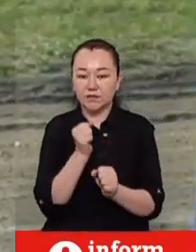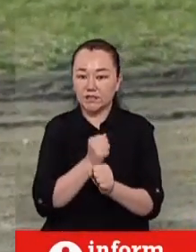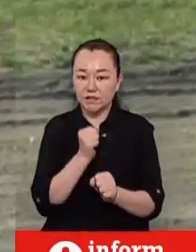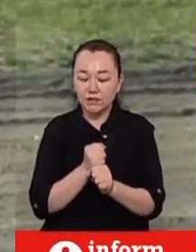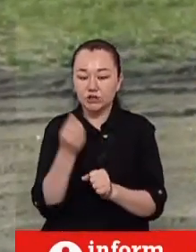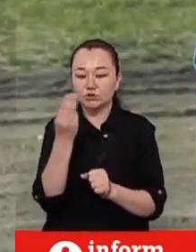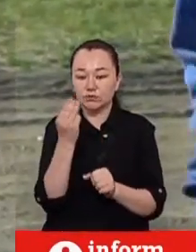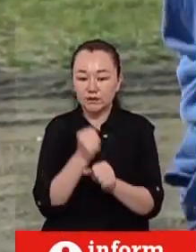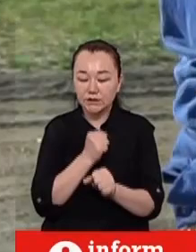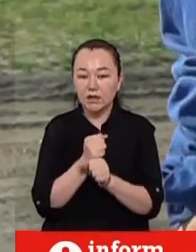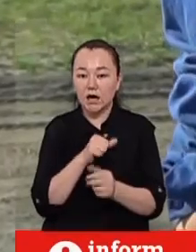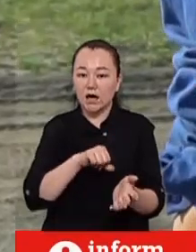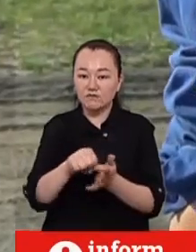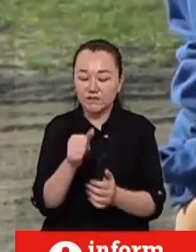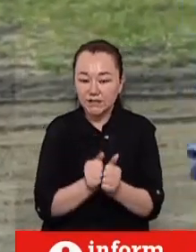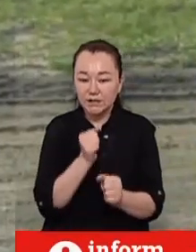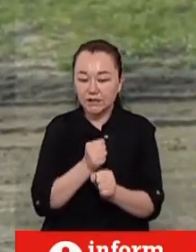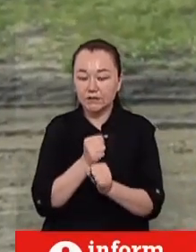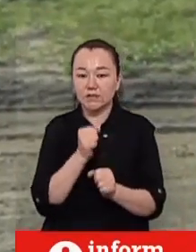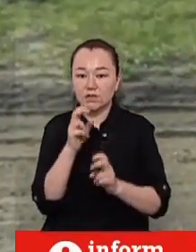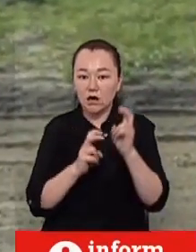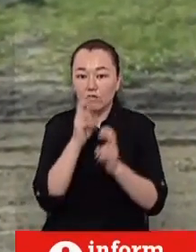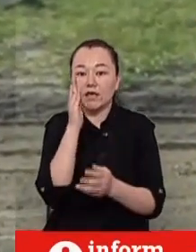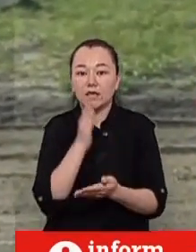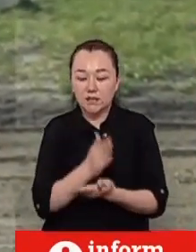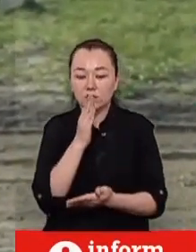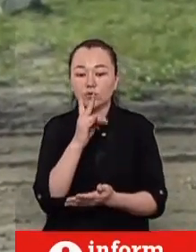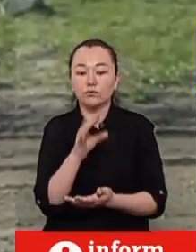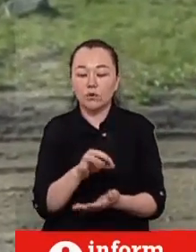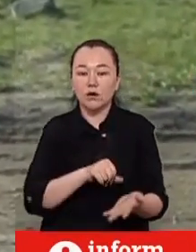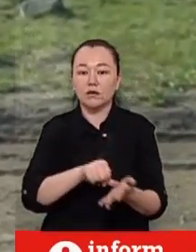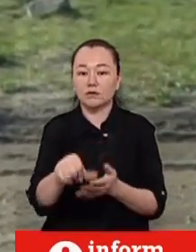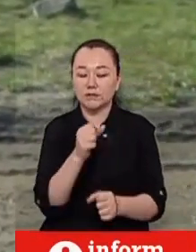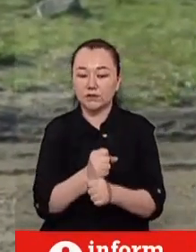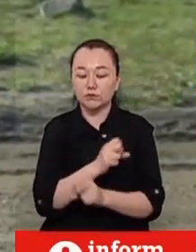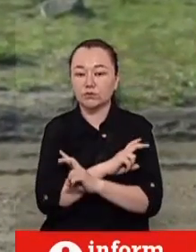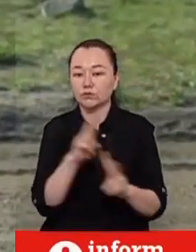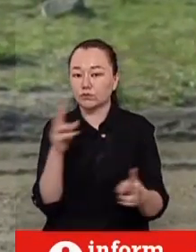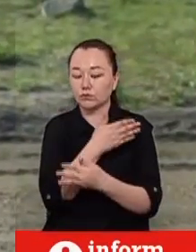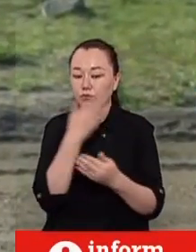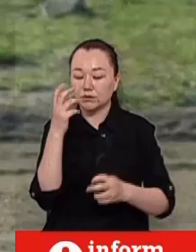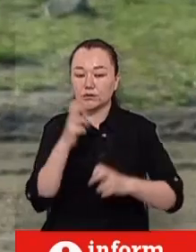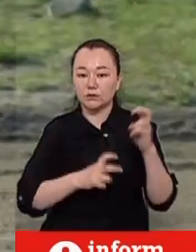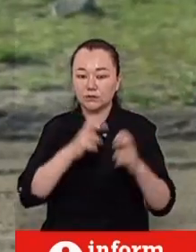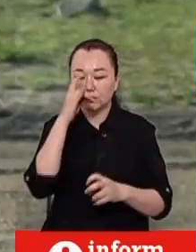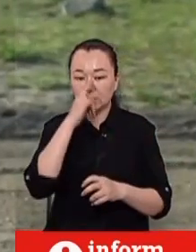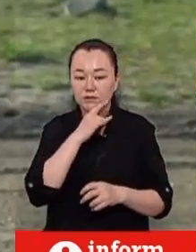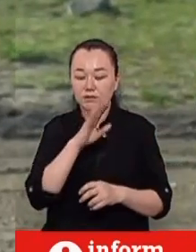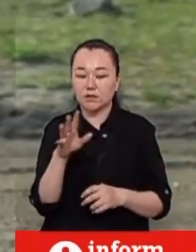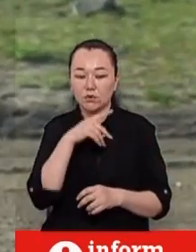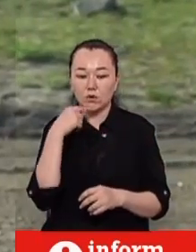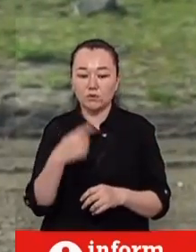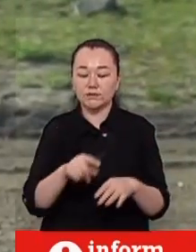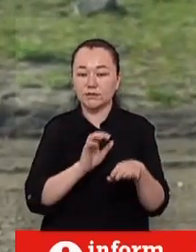өндіретін міне мынадай зауыт бар. Алайда тұрғындарға жол салып беретін ешкім жоқ. Өйткені мұнда өндірілетін өнім Қазақстанға емес